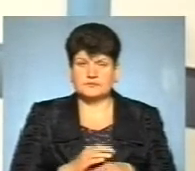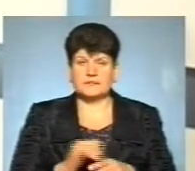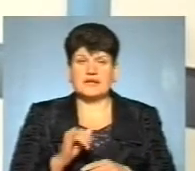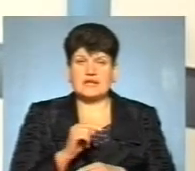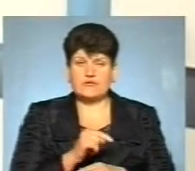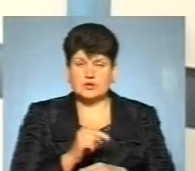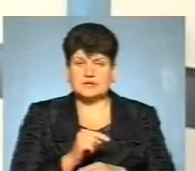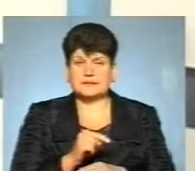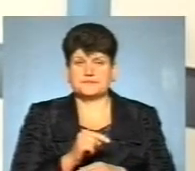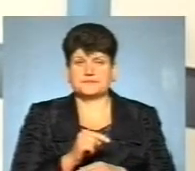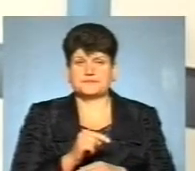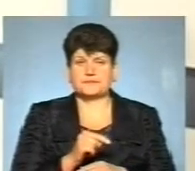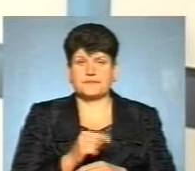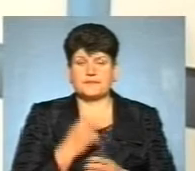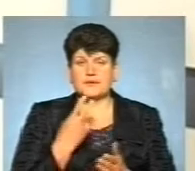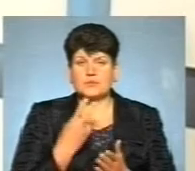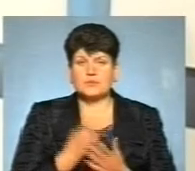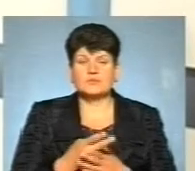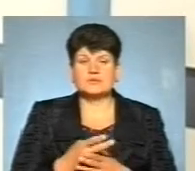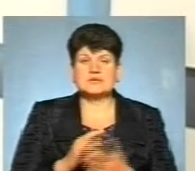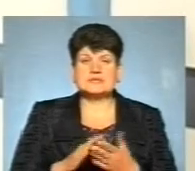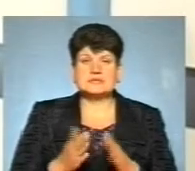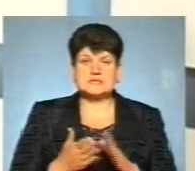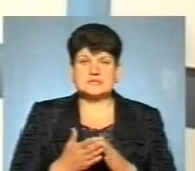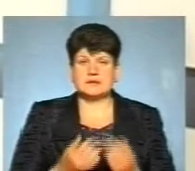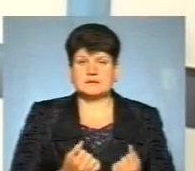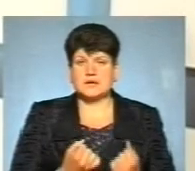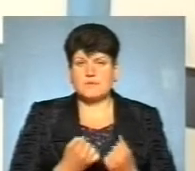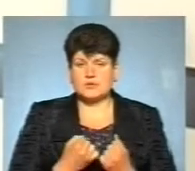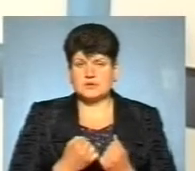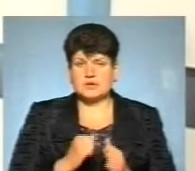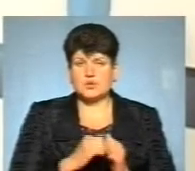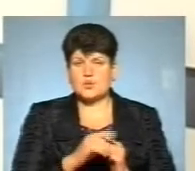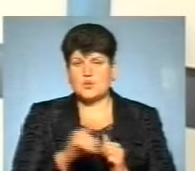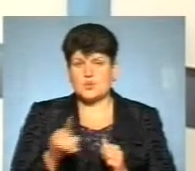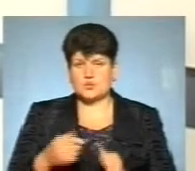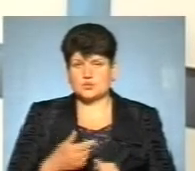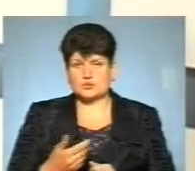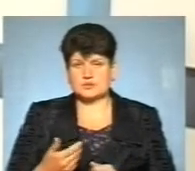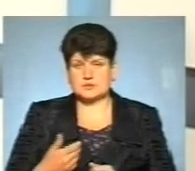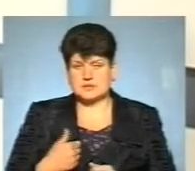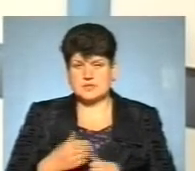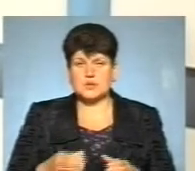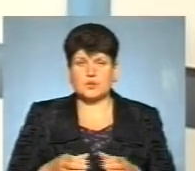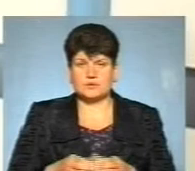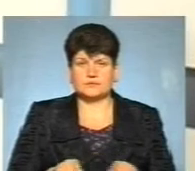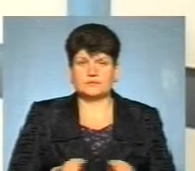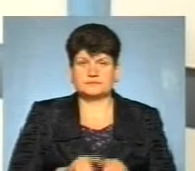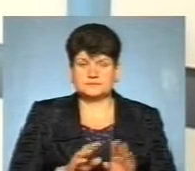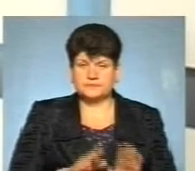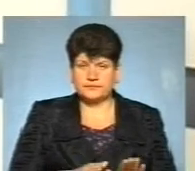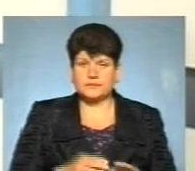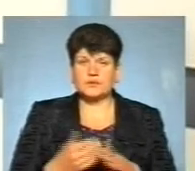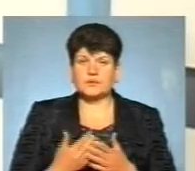вони свідчать про стан імунітету кожного з нас, а отже і колективного.